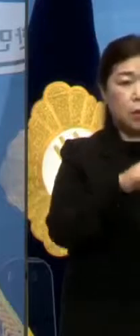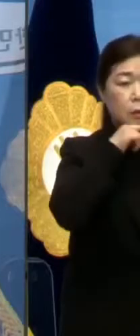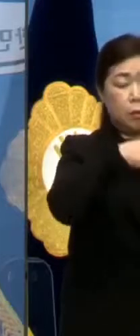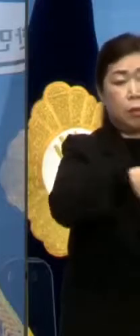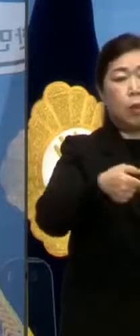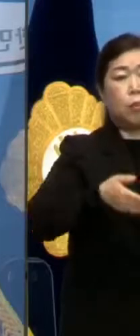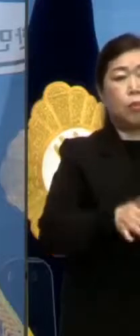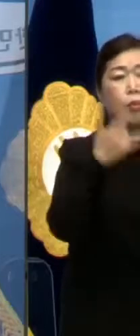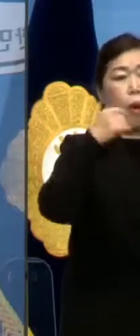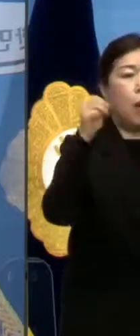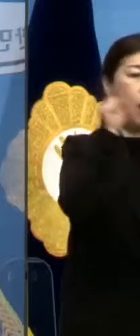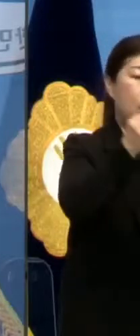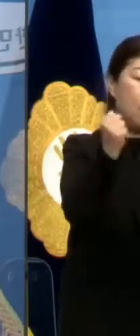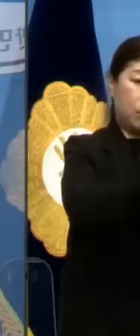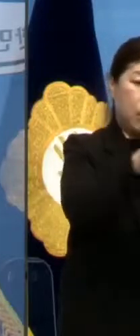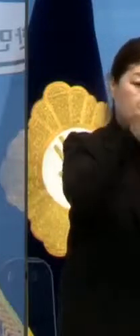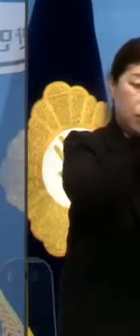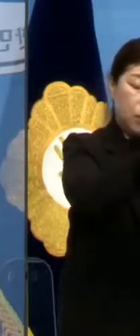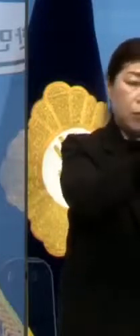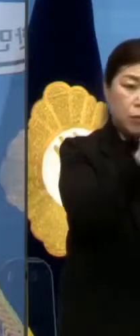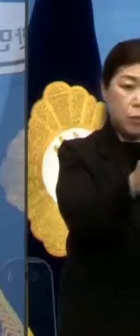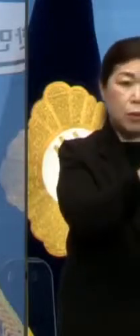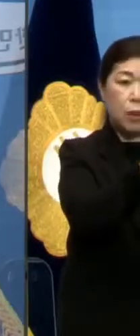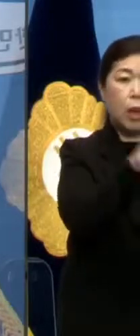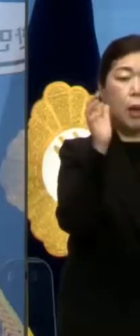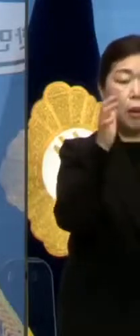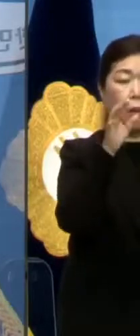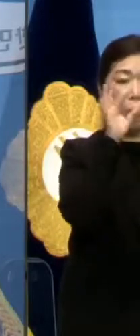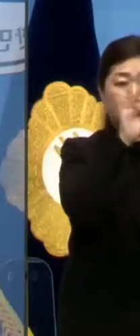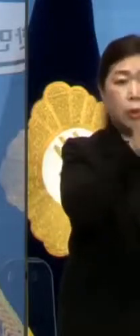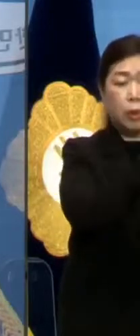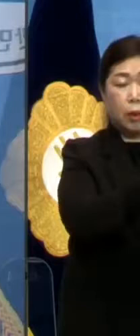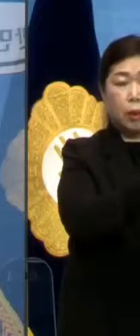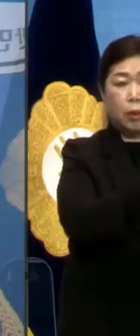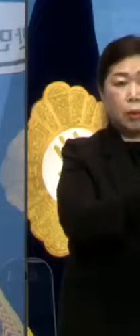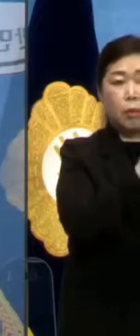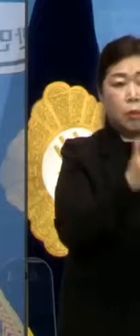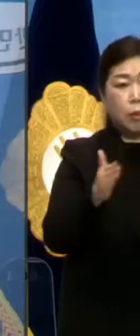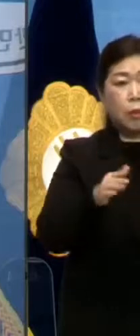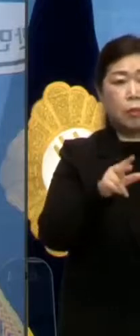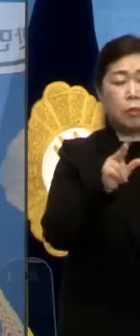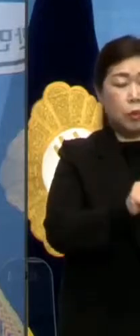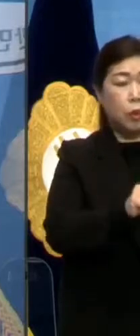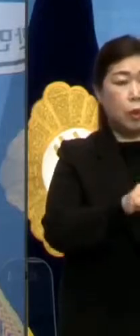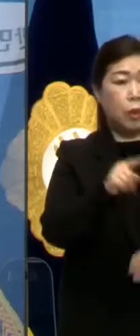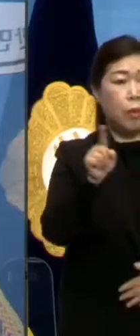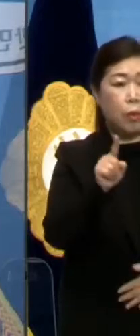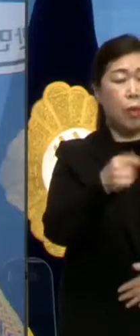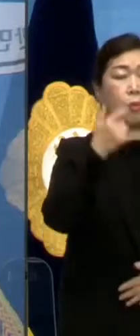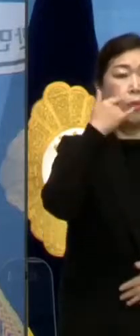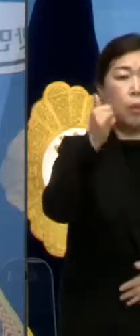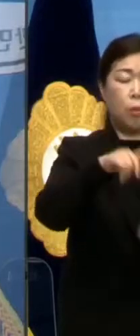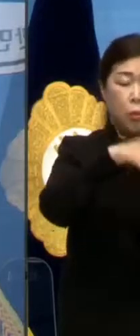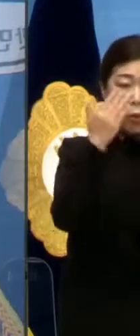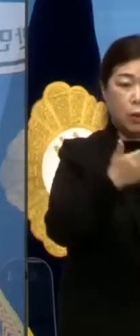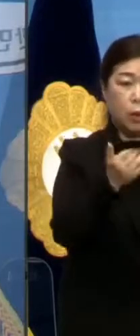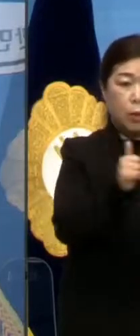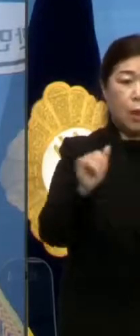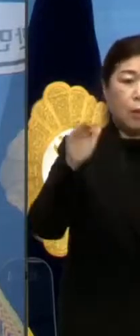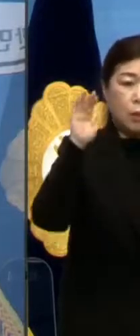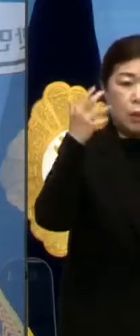때마다 대통령께서는 입양 문제 전반에 대한 대책처럼 대한민국 모든 부모가 자녀를 출생한